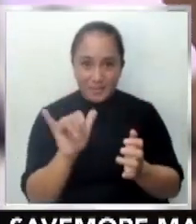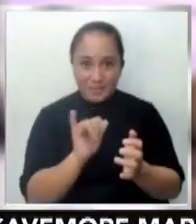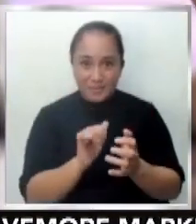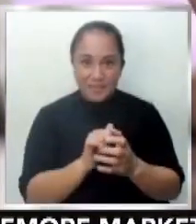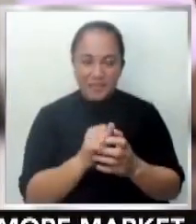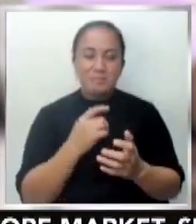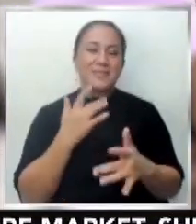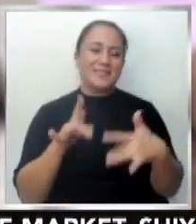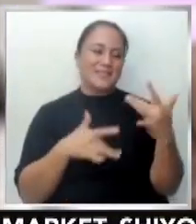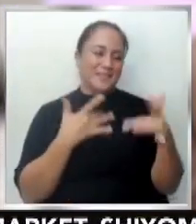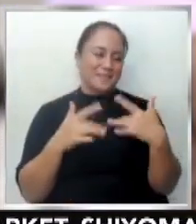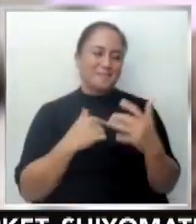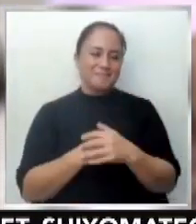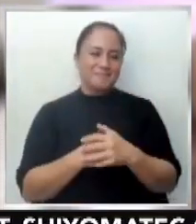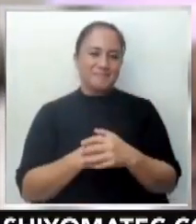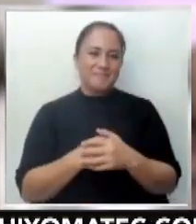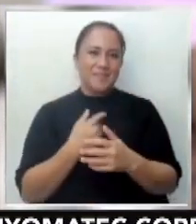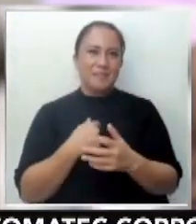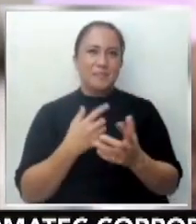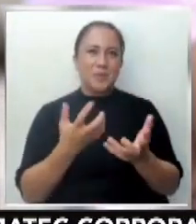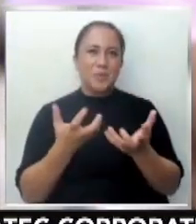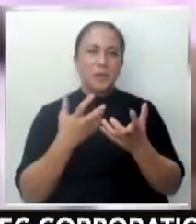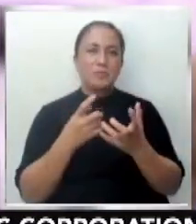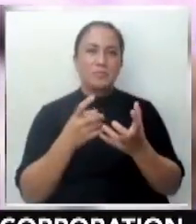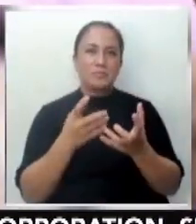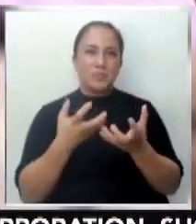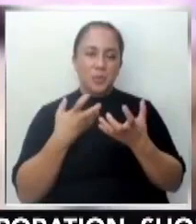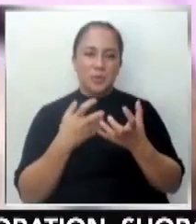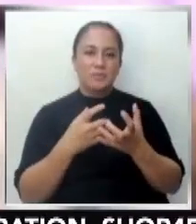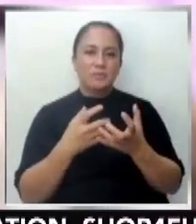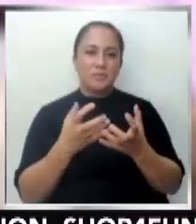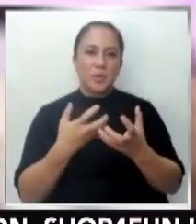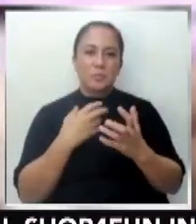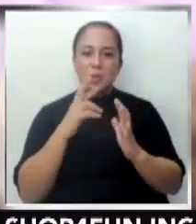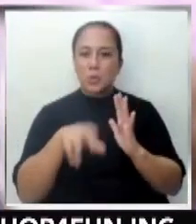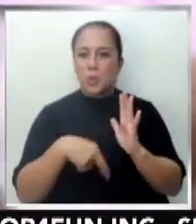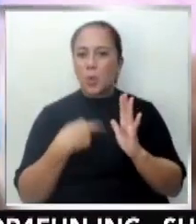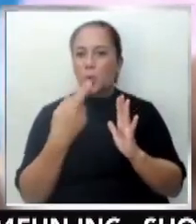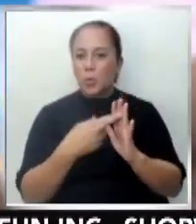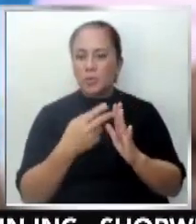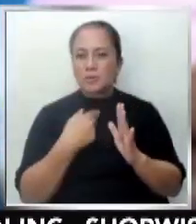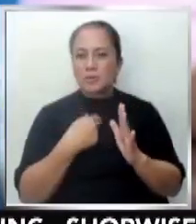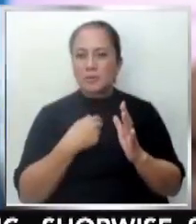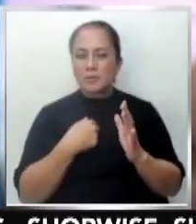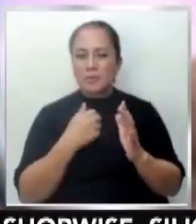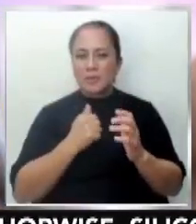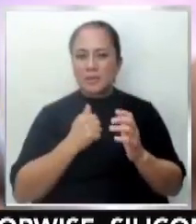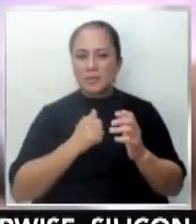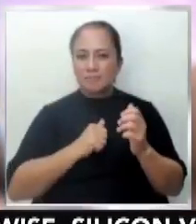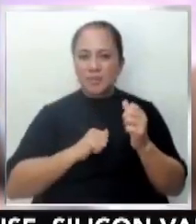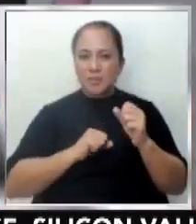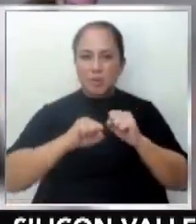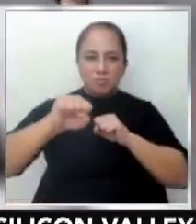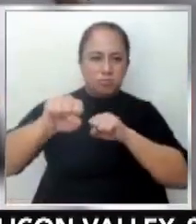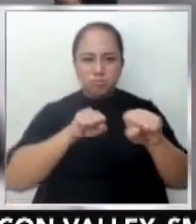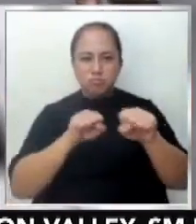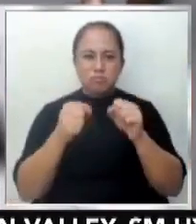dun. Isa po yung sa mga gusto ko din talagang gampanan, yung maging action star. Siyempre, open po